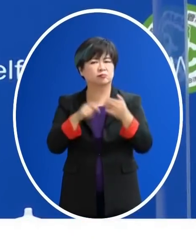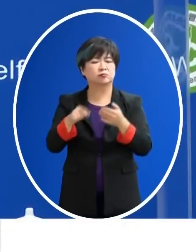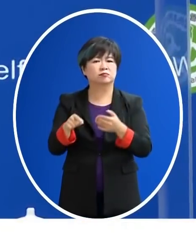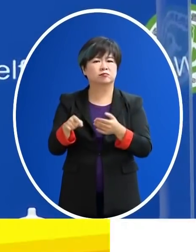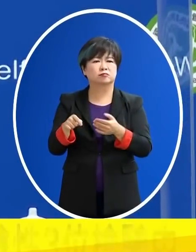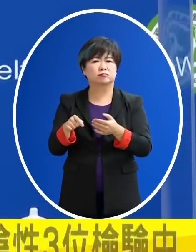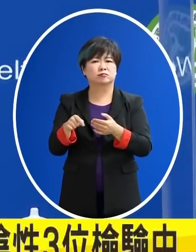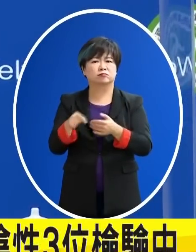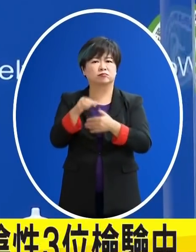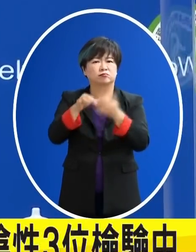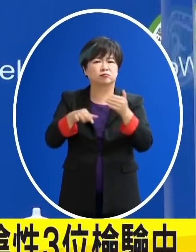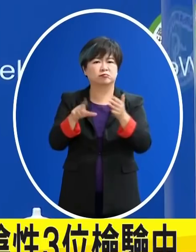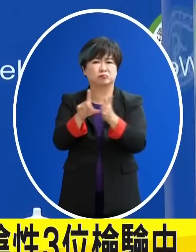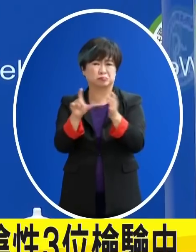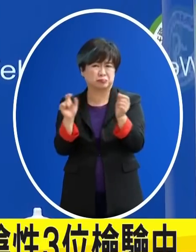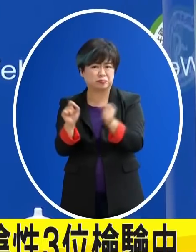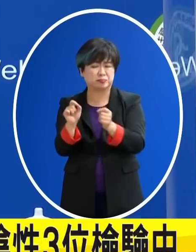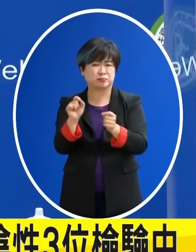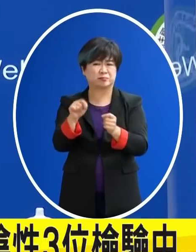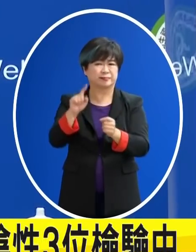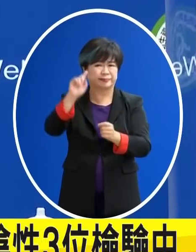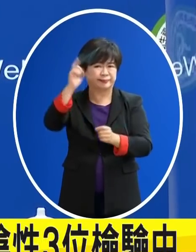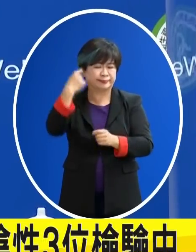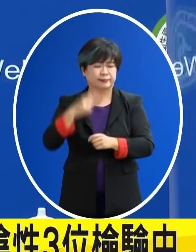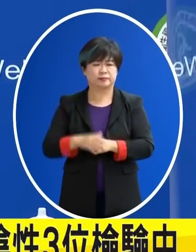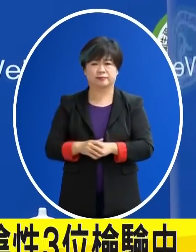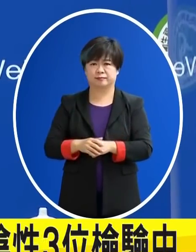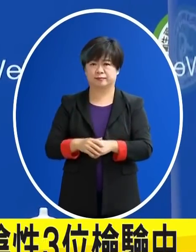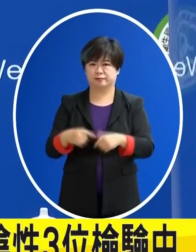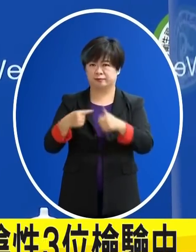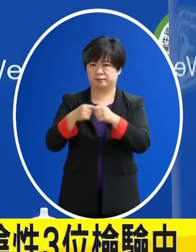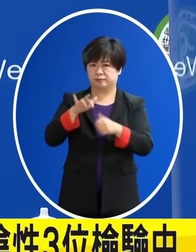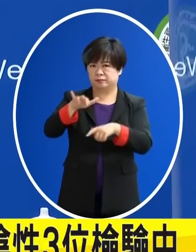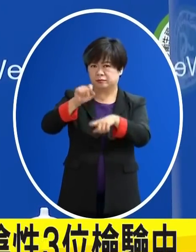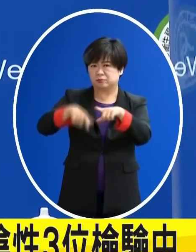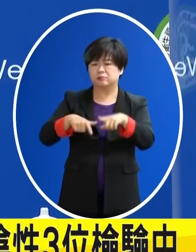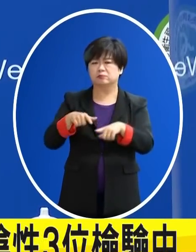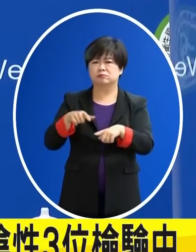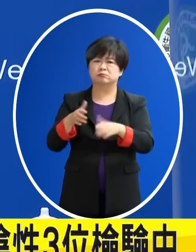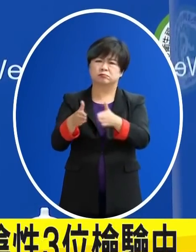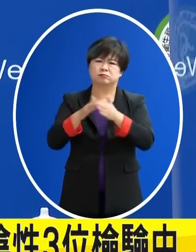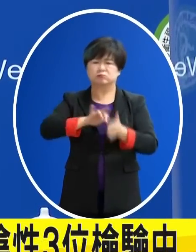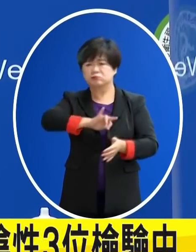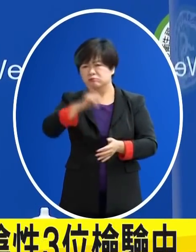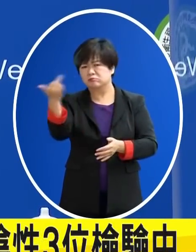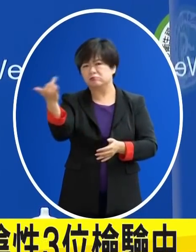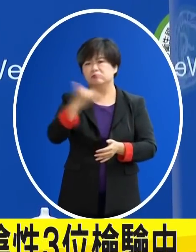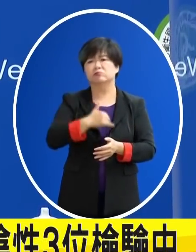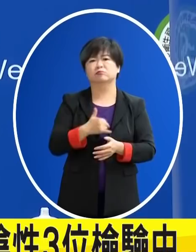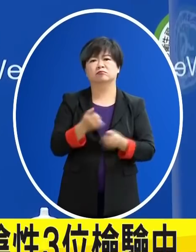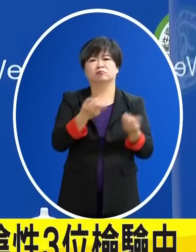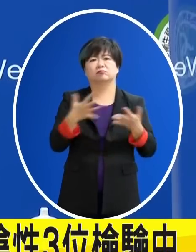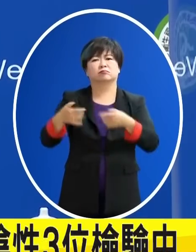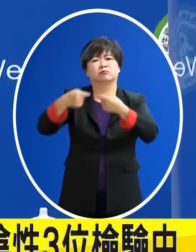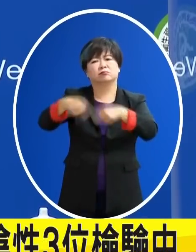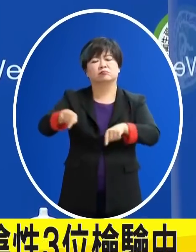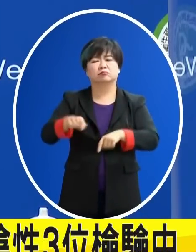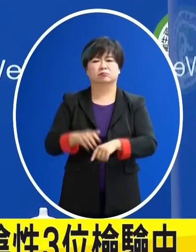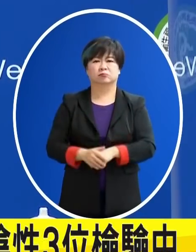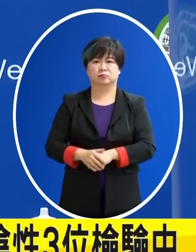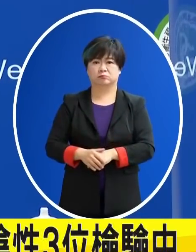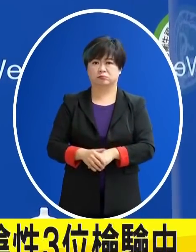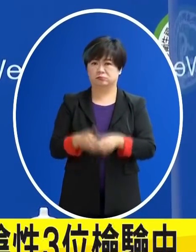础，但是在航空公司，第一个航空公司有其需要，那我们飞航也没有办法这样中断，